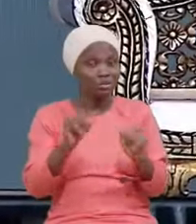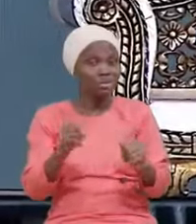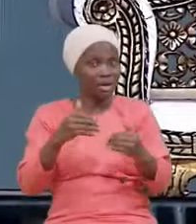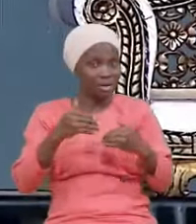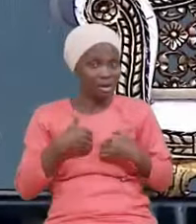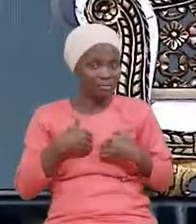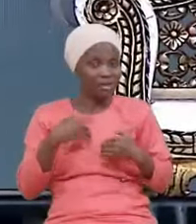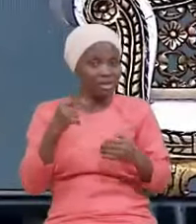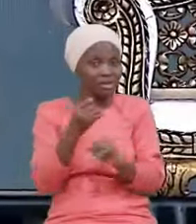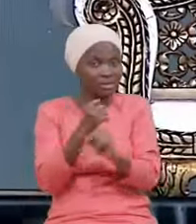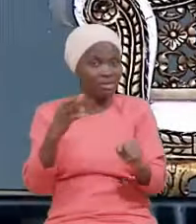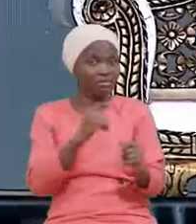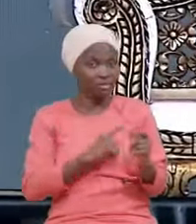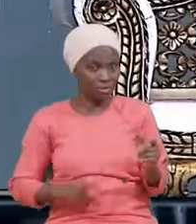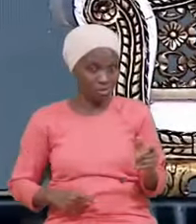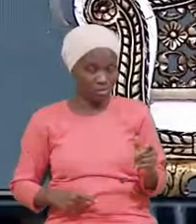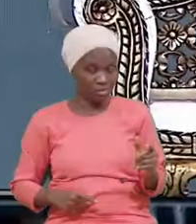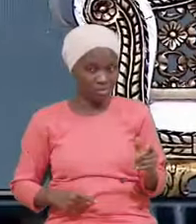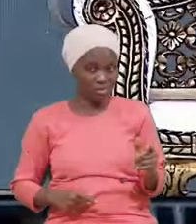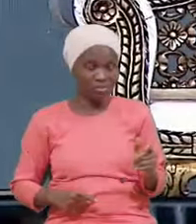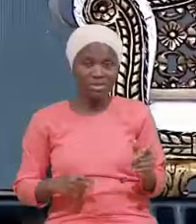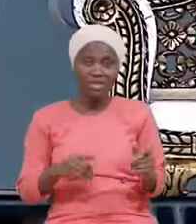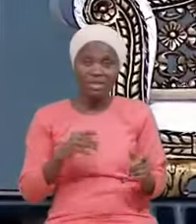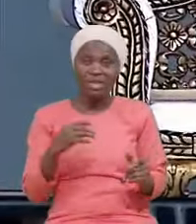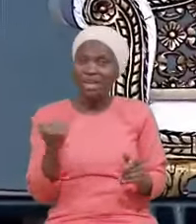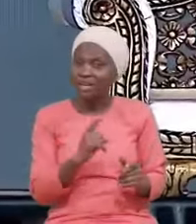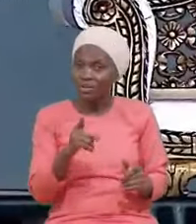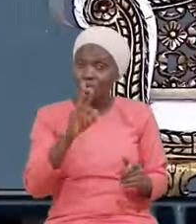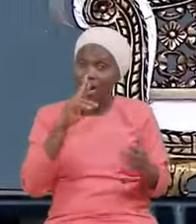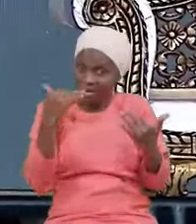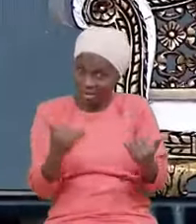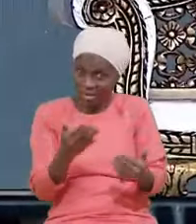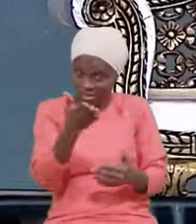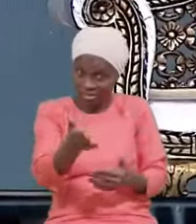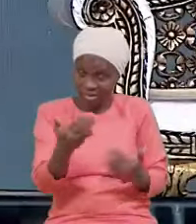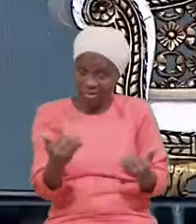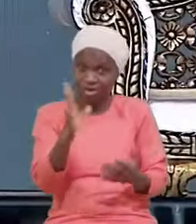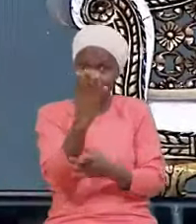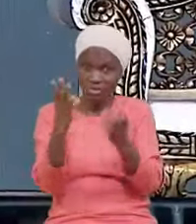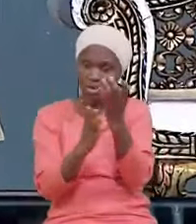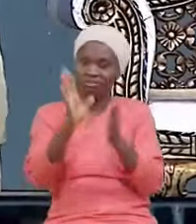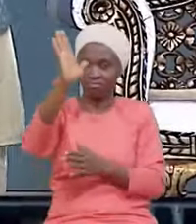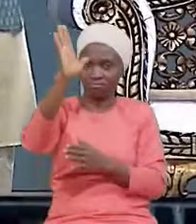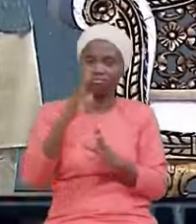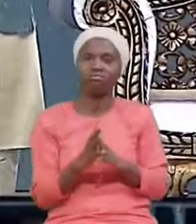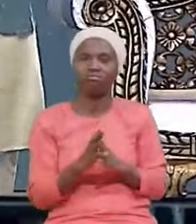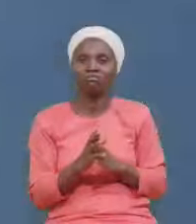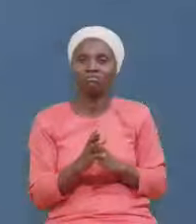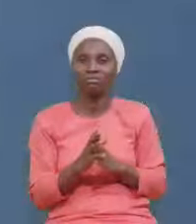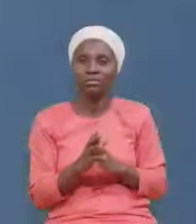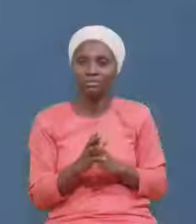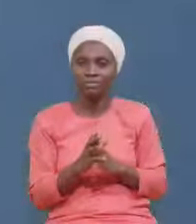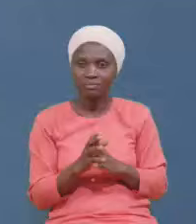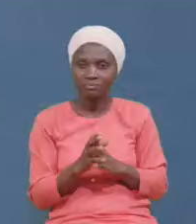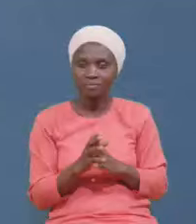Lord, ప్రభు యొక్క రక్షణను పొందడం కోసమై, wherever you are, you raise up your hand. మీరు ఎవరైనా సరే పర్వాలేదండి, అలాంటి వారు చేతిని